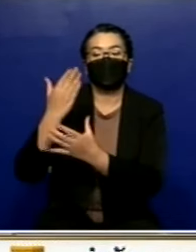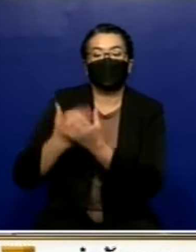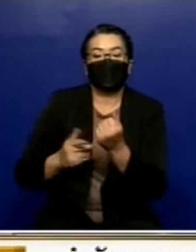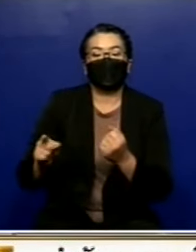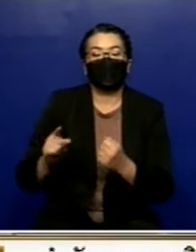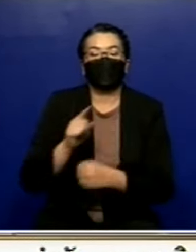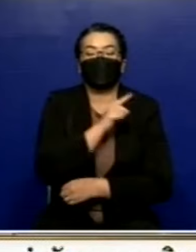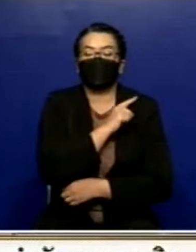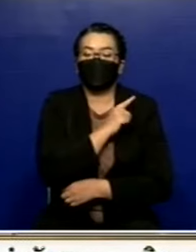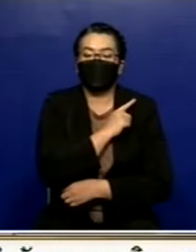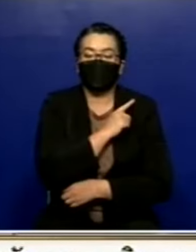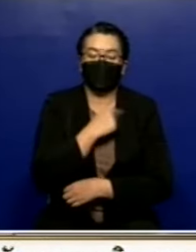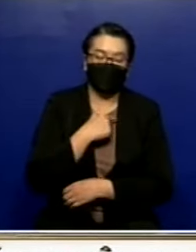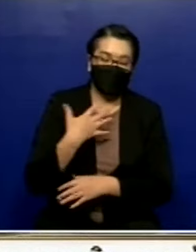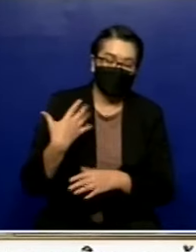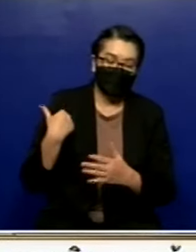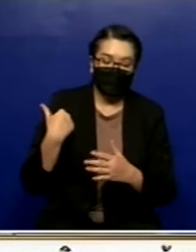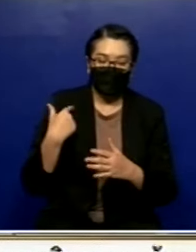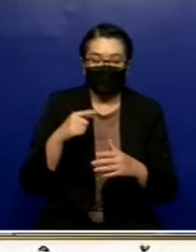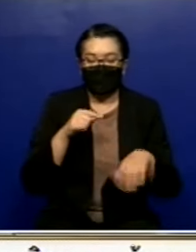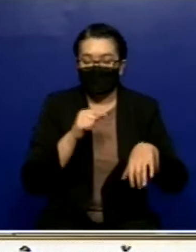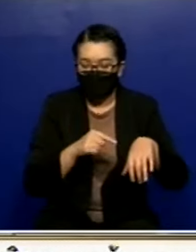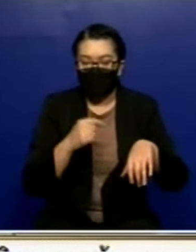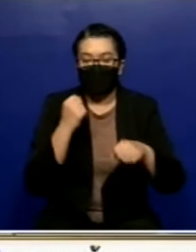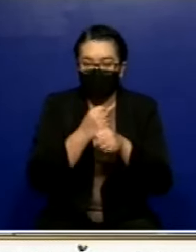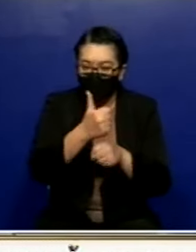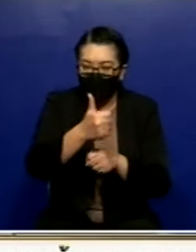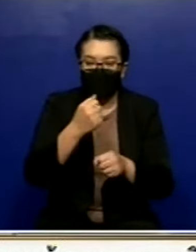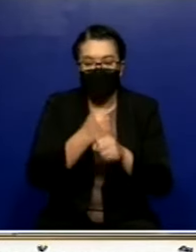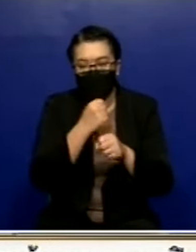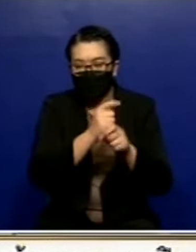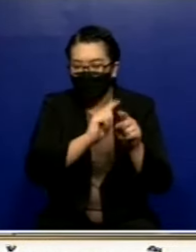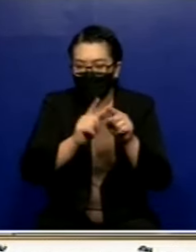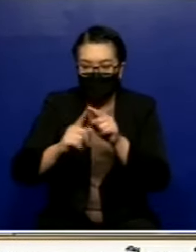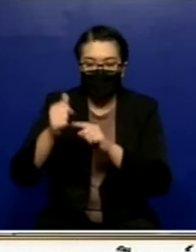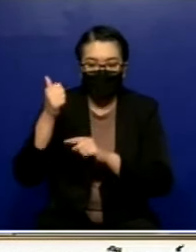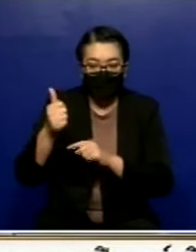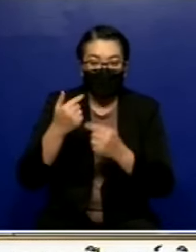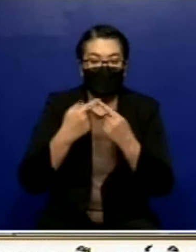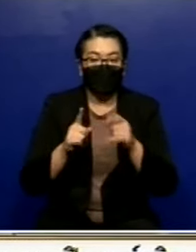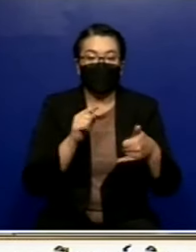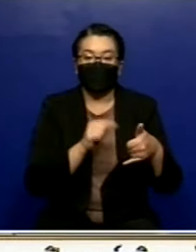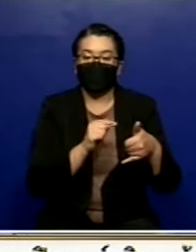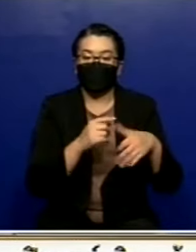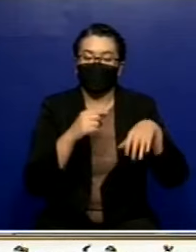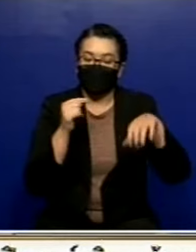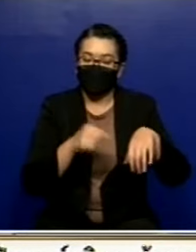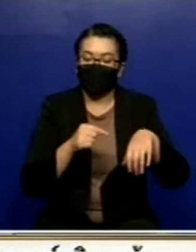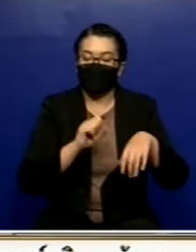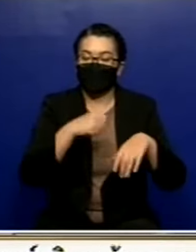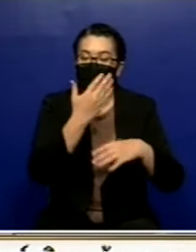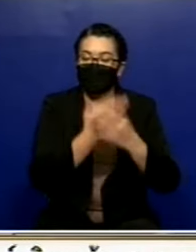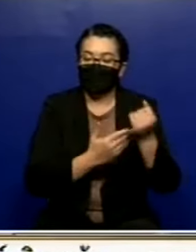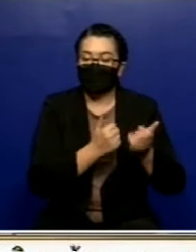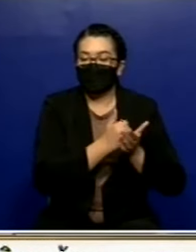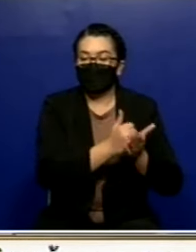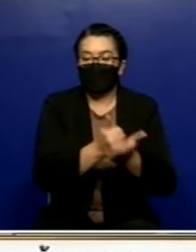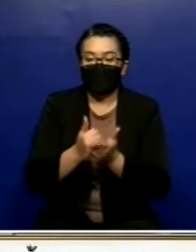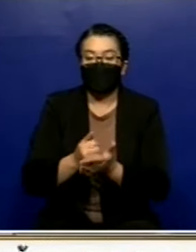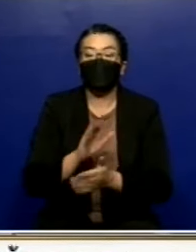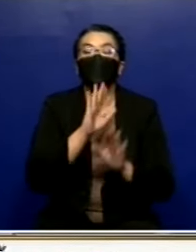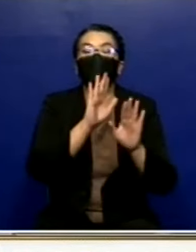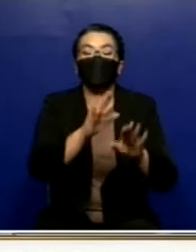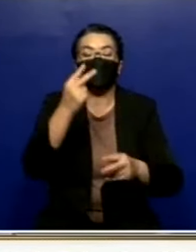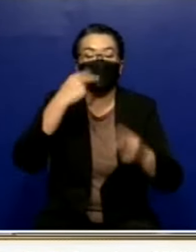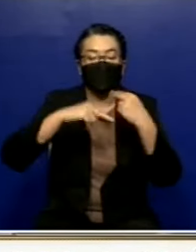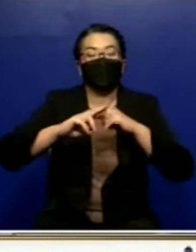องมีบทบาทุกอย่างสำนัรประมาณมีบ altriตสทุอย่างผมอยากจะบอกว่ให้สภาพส์นั้นพิจรณาตัวเองและดูบitched